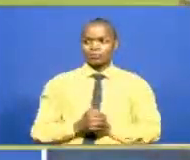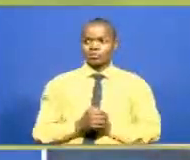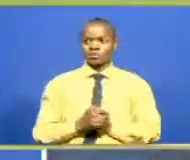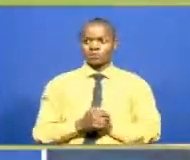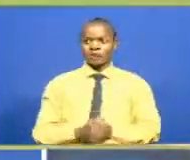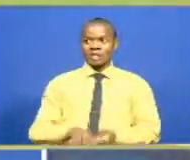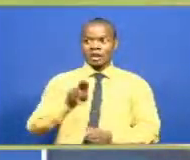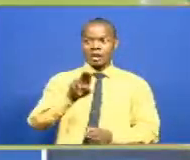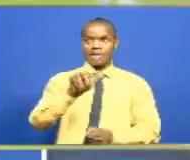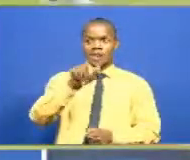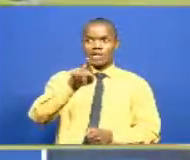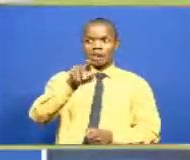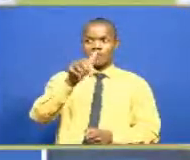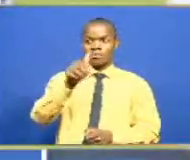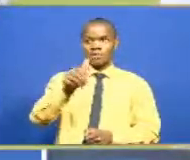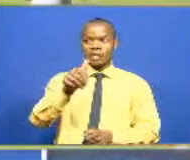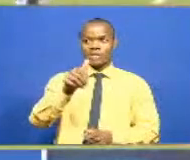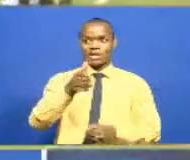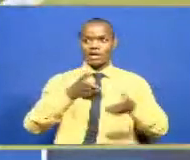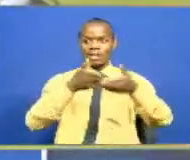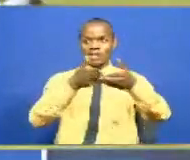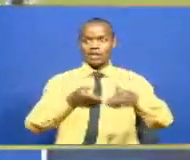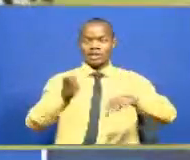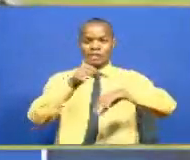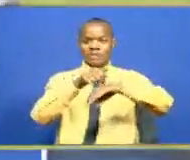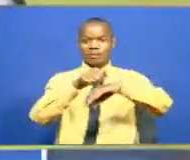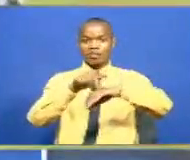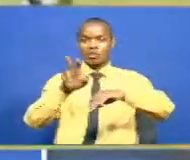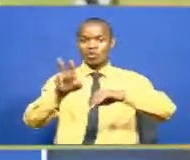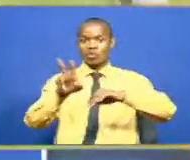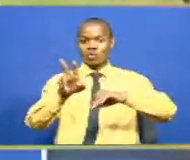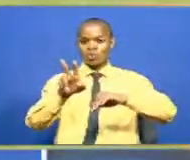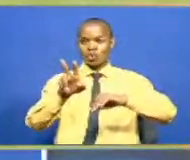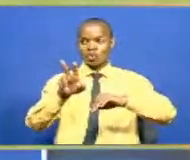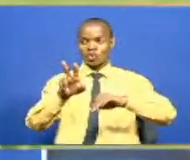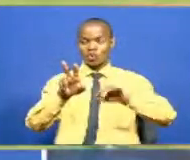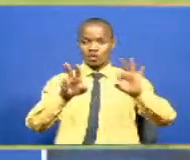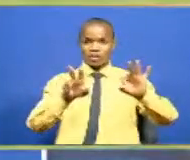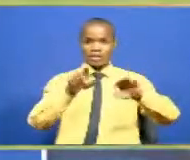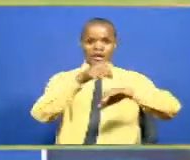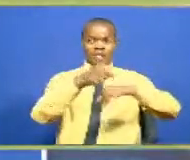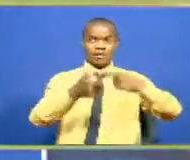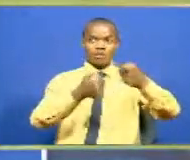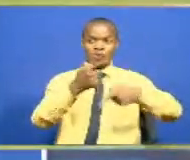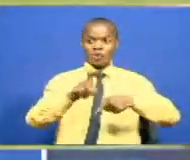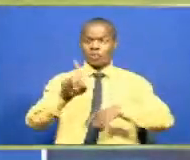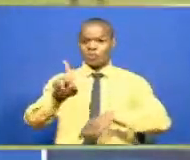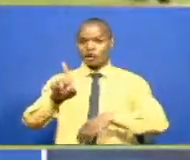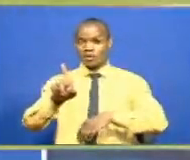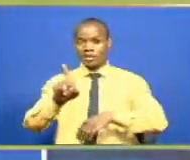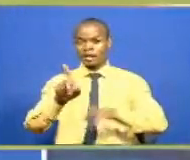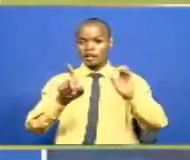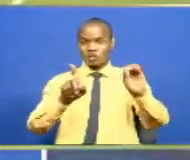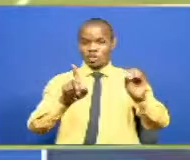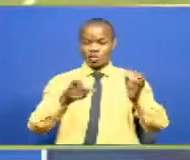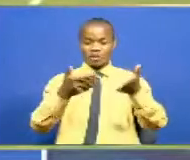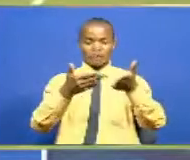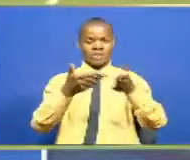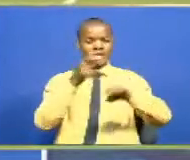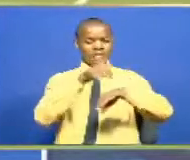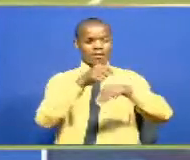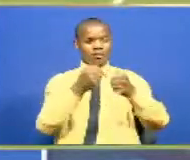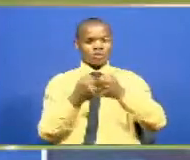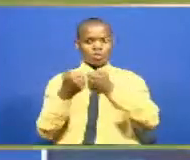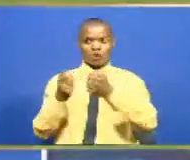Napsa ilifuzu kwa wingi wa 3-2 baada ya kuibuka mshindi kwa 1-0 katika mechi ya mkondo